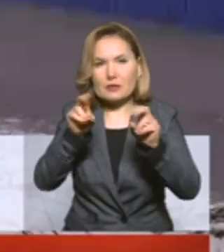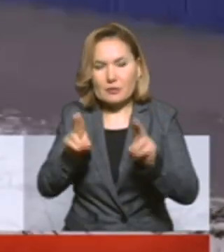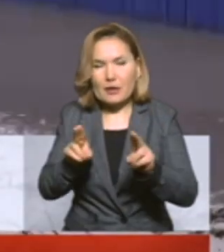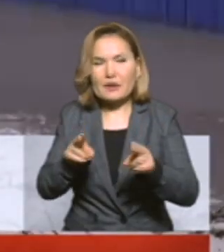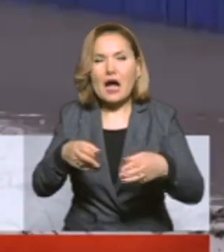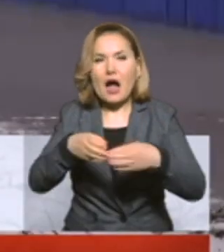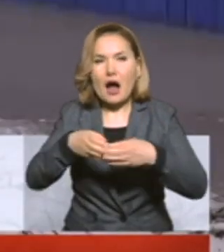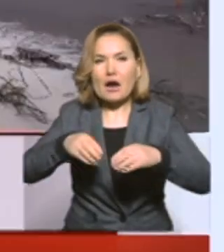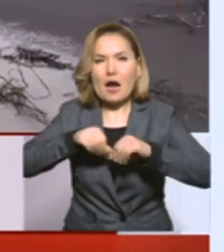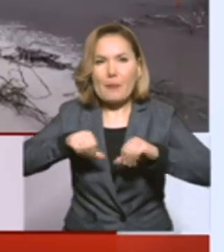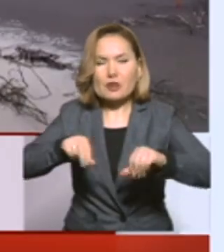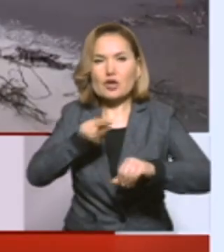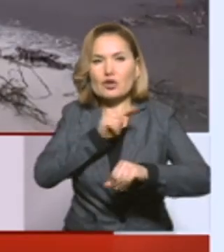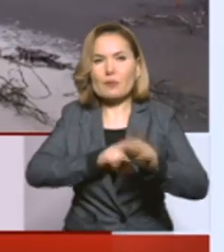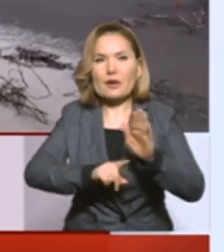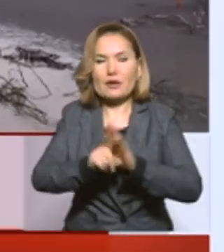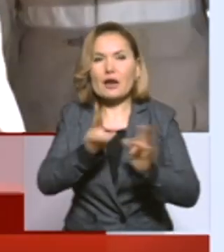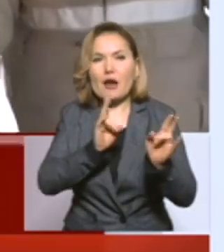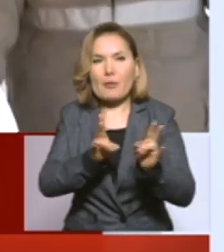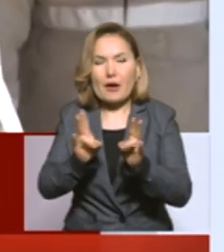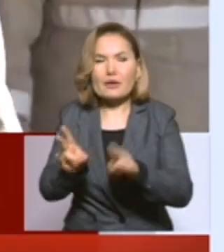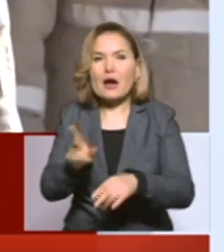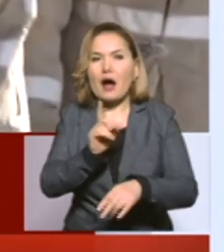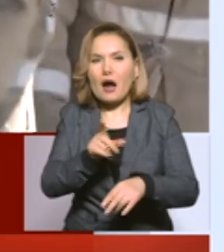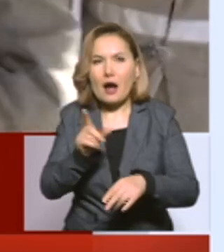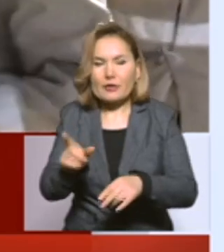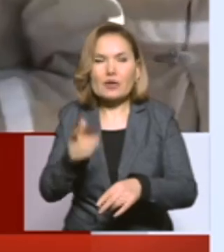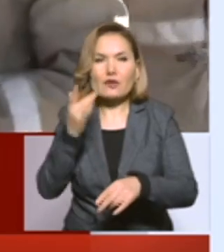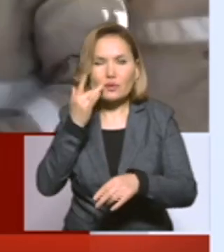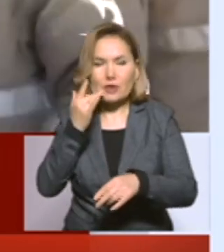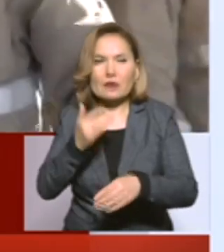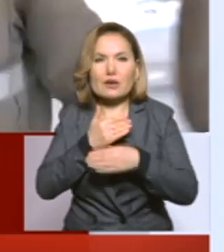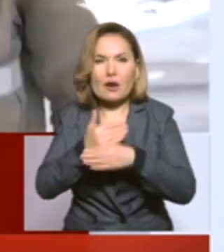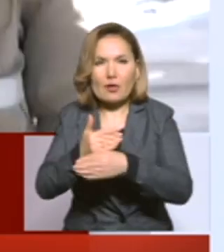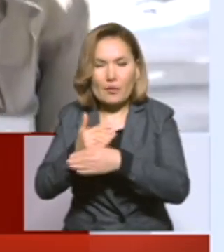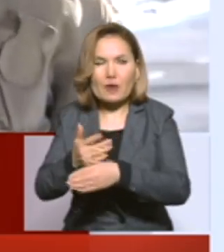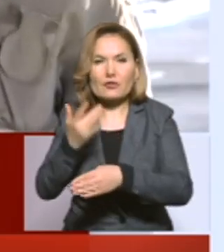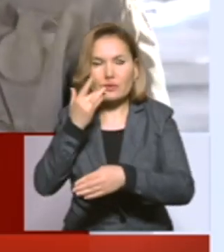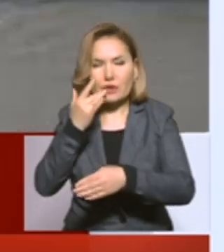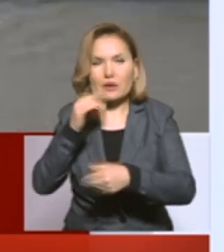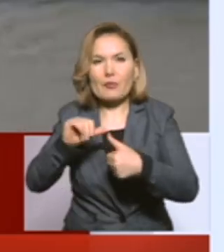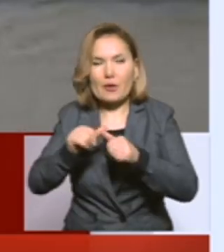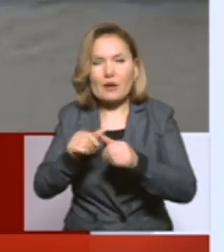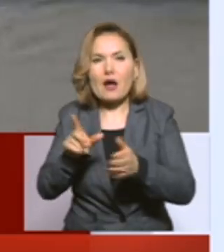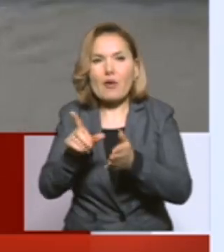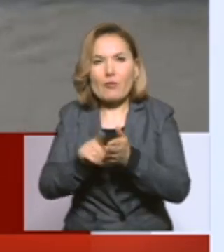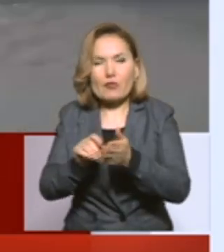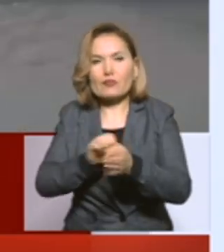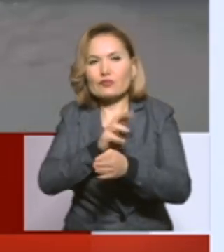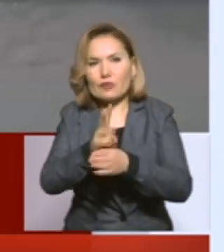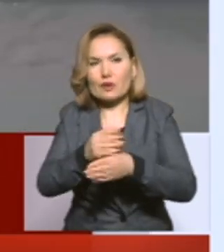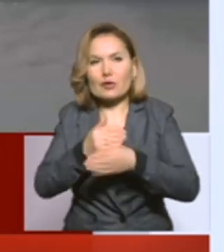арнайы комиссия құрылды. Зардап шеккен тұрғындарға әр міндетті түрде өтемақы және жәрдемақы төленетін болады.